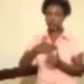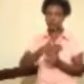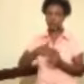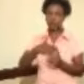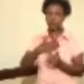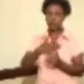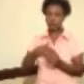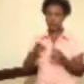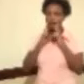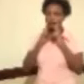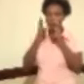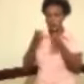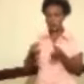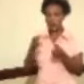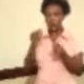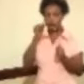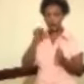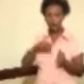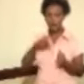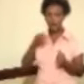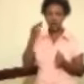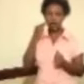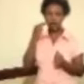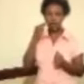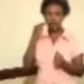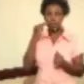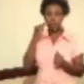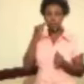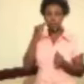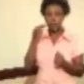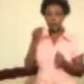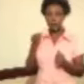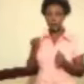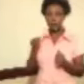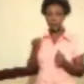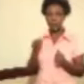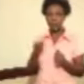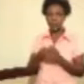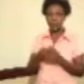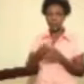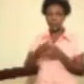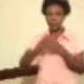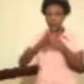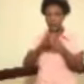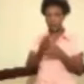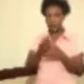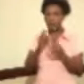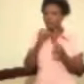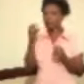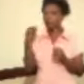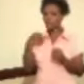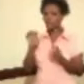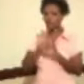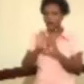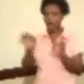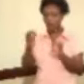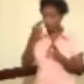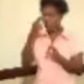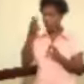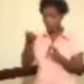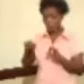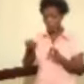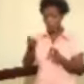Mais je réponds. 30 secondes, madame Maniga, et l'incident sera clos. À propos de l'incident. Bah, rien pour moi avec incident. Deuxièmement,